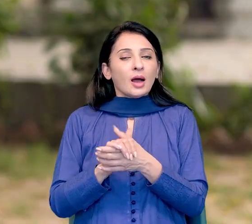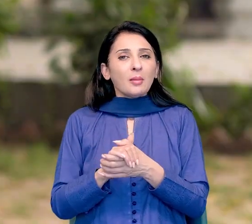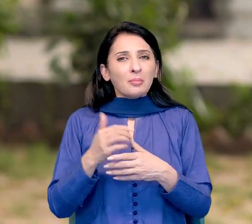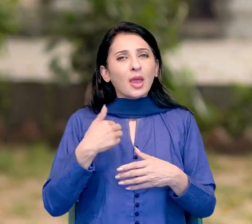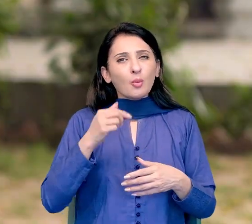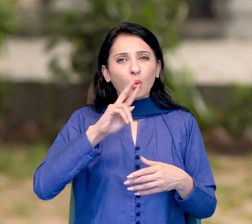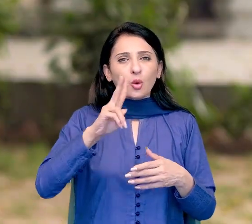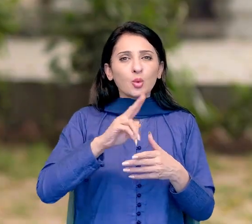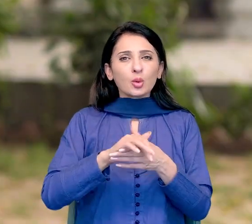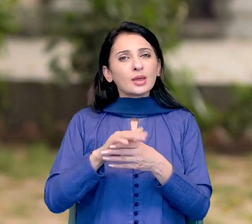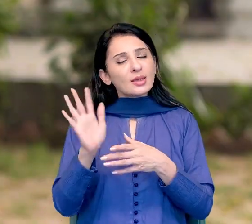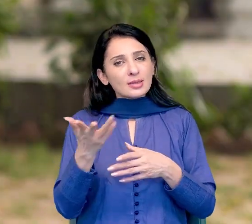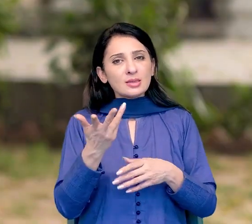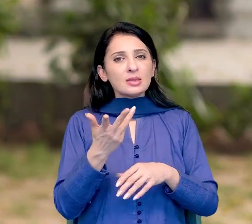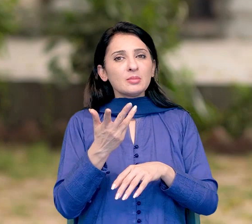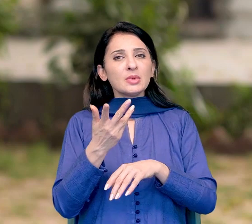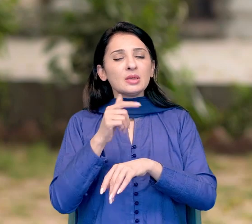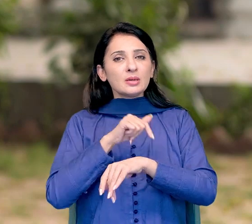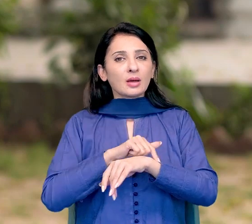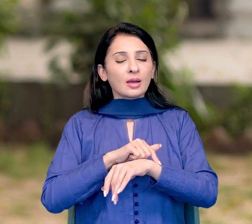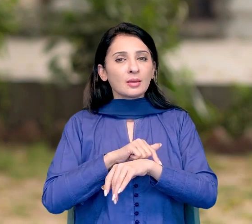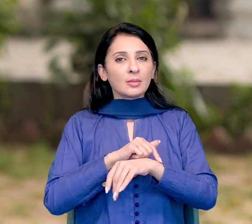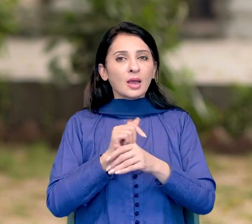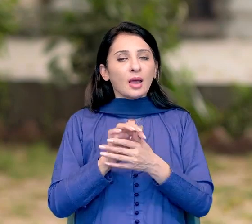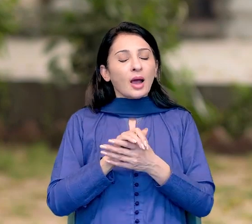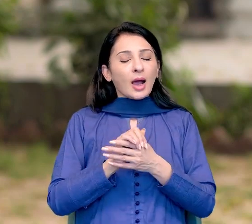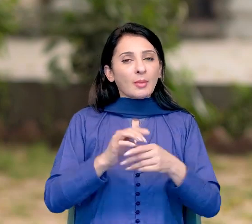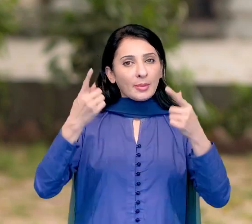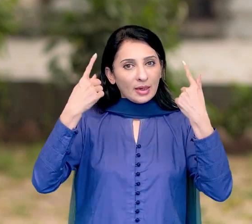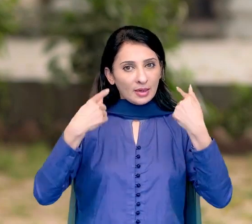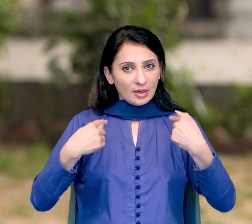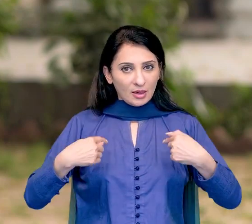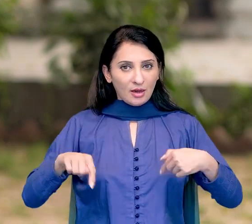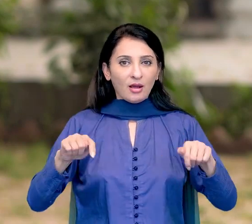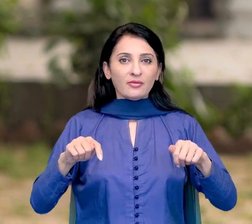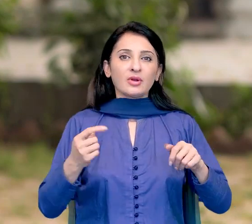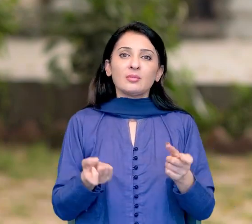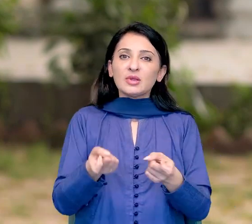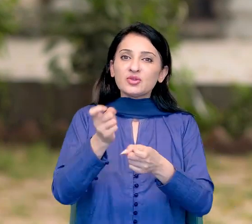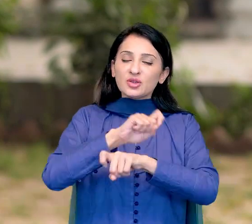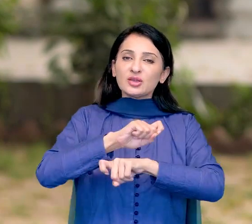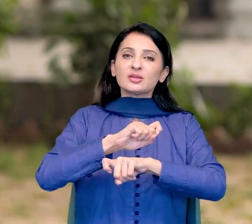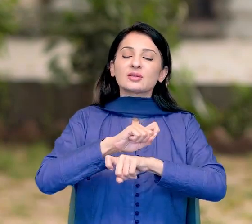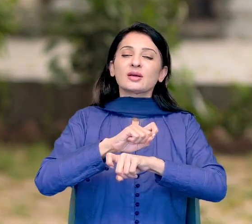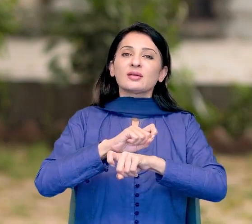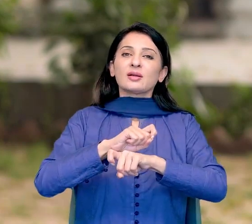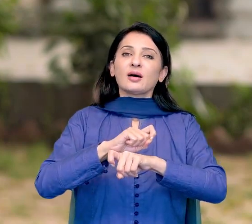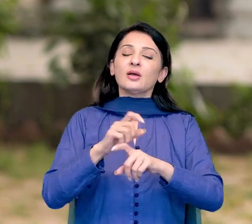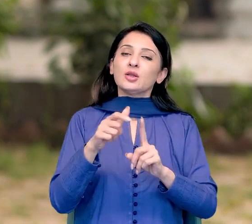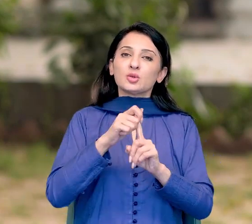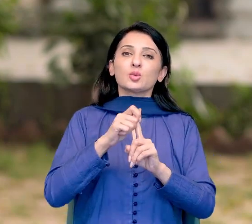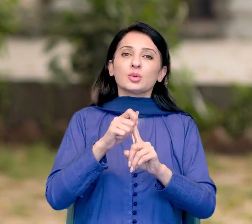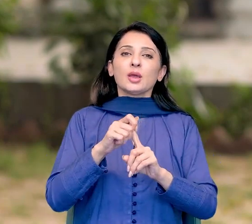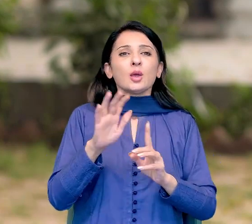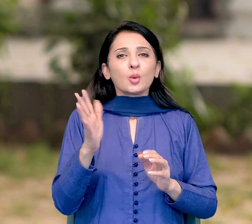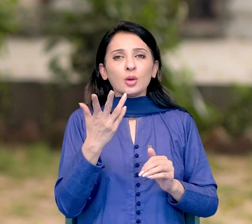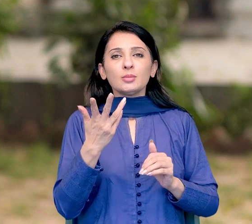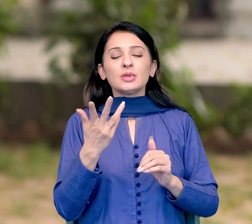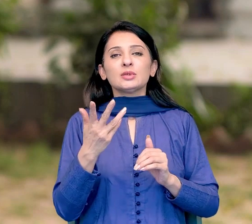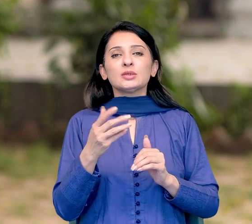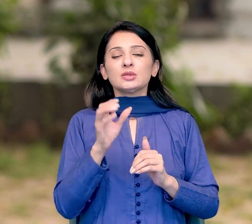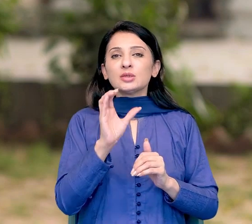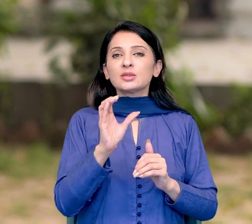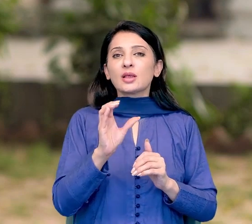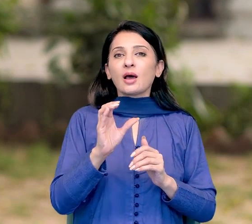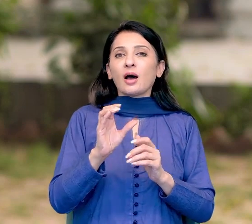ریکیپ, آئی ووڈ سے اینی ٹائم یو آر لوکنگ ٹو میک لائف اسٹائل چینجز, اسٹارٹ اسمال. کوئی ایک چیز پکڑ لیں, do